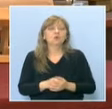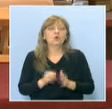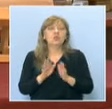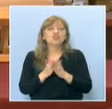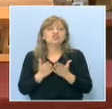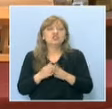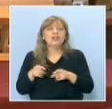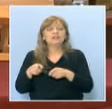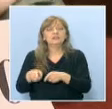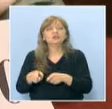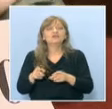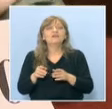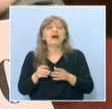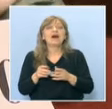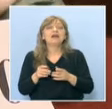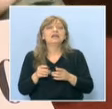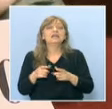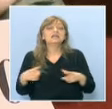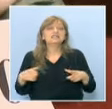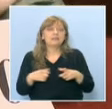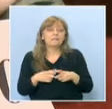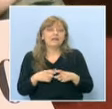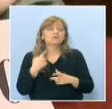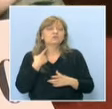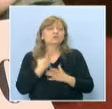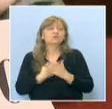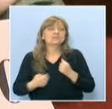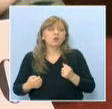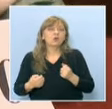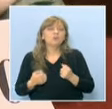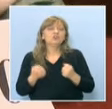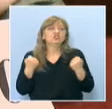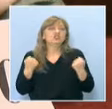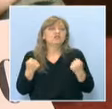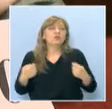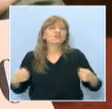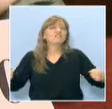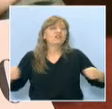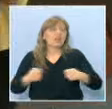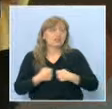Член на това семейство загуби живота си в катастрофа съвсем наскоро.